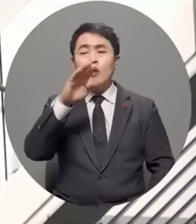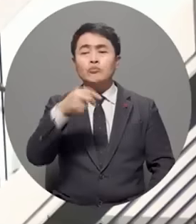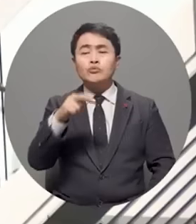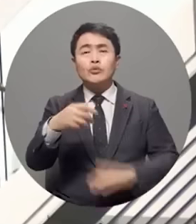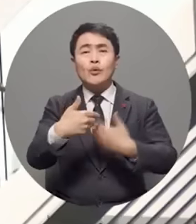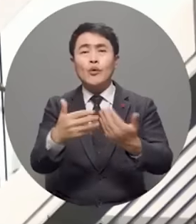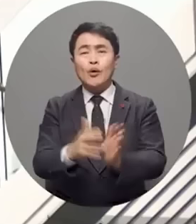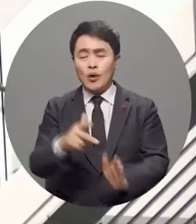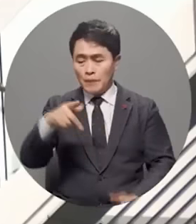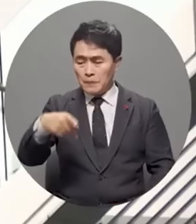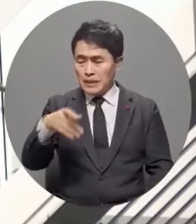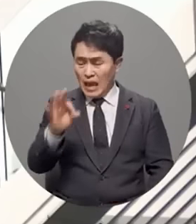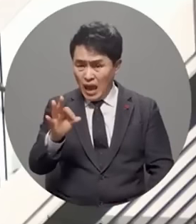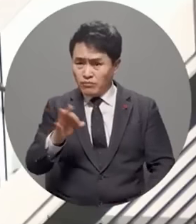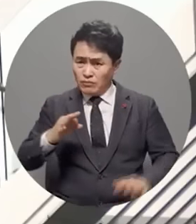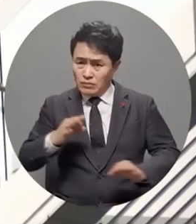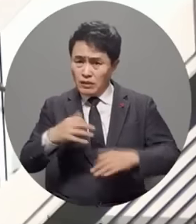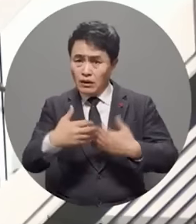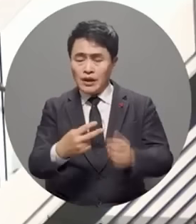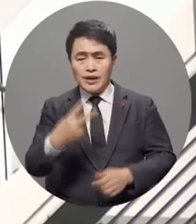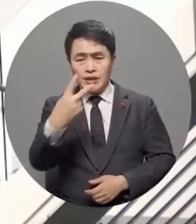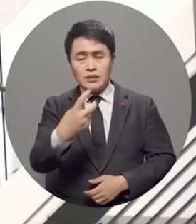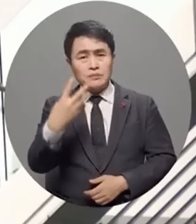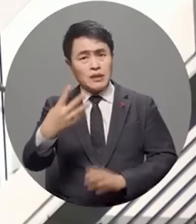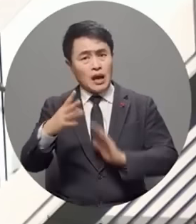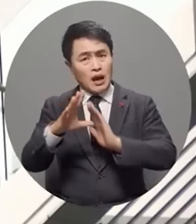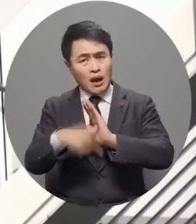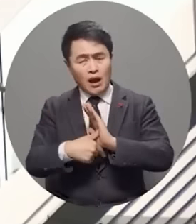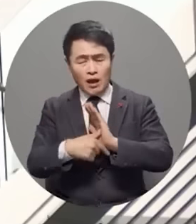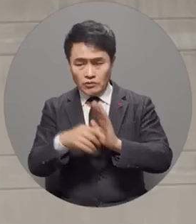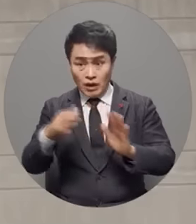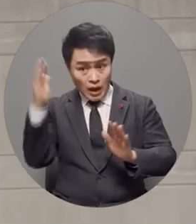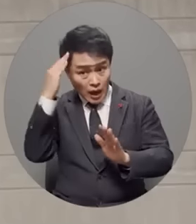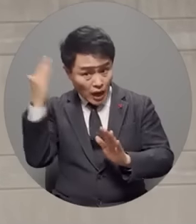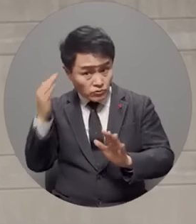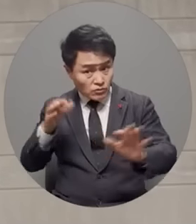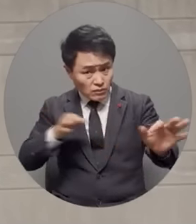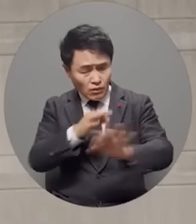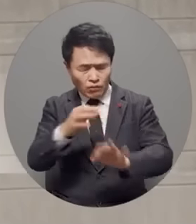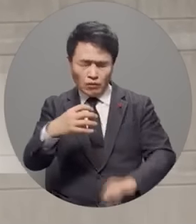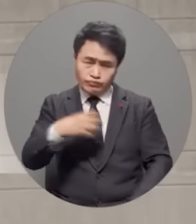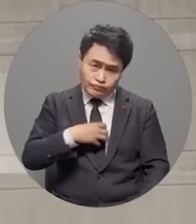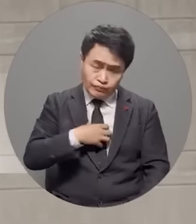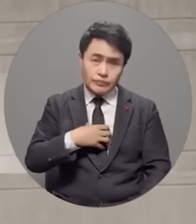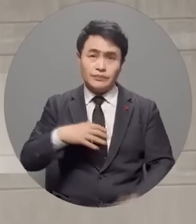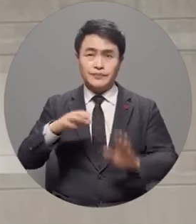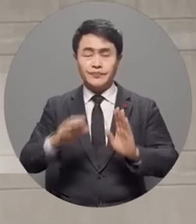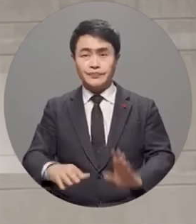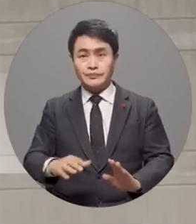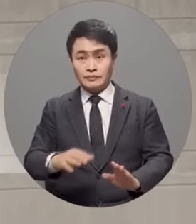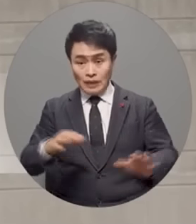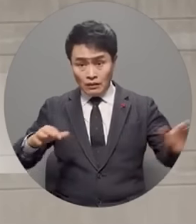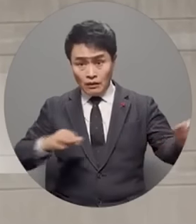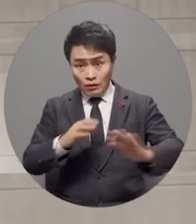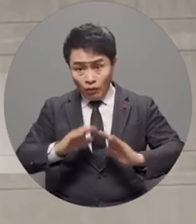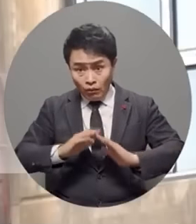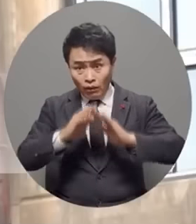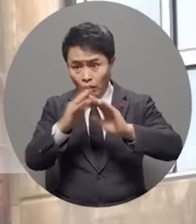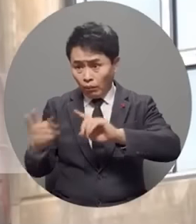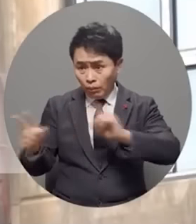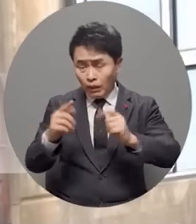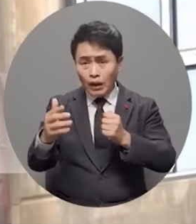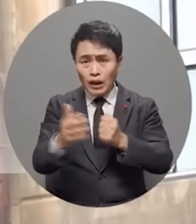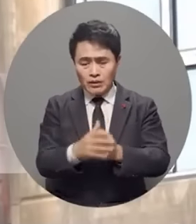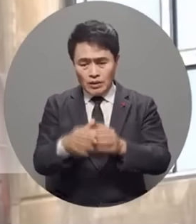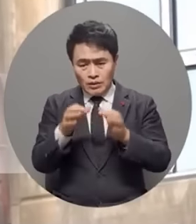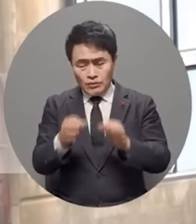PF 부실화 위기는 2024년 우리 경제의 최대의 변수입니다. 건설 경기가 좀처럼 회복되지 않는 가운데